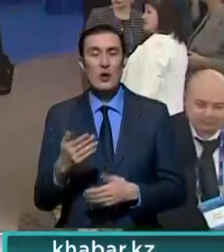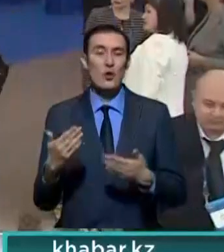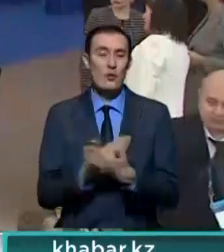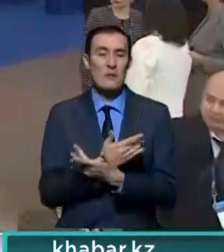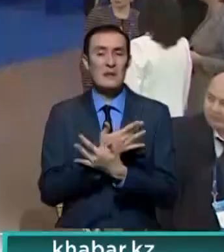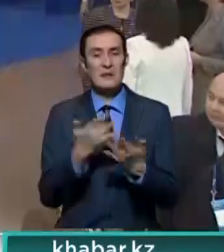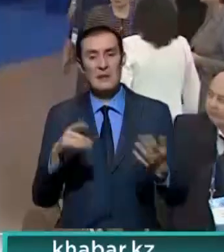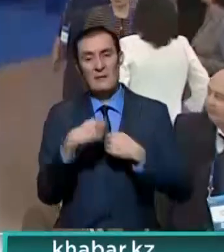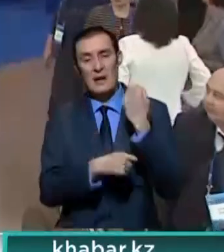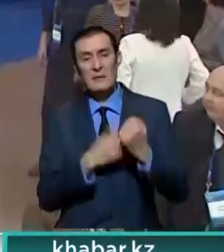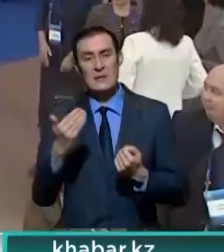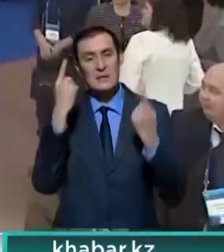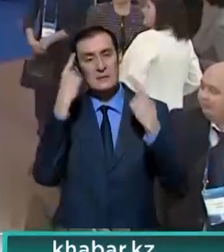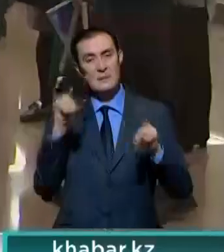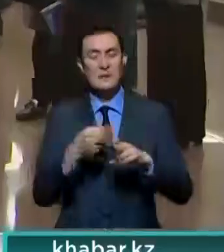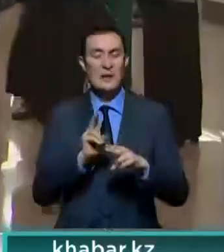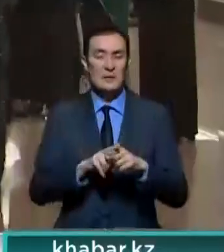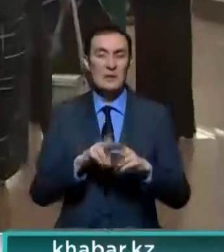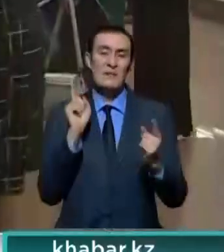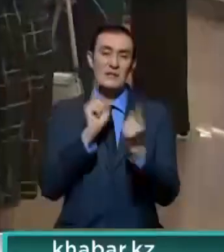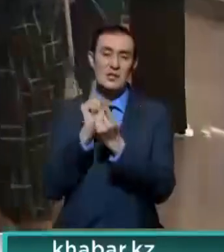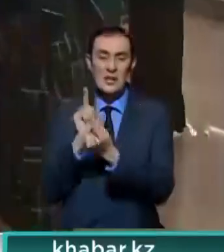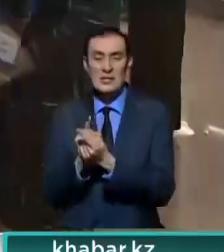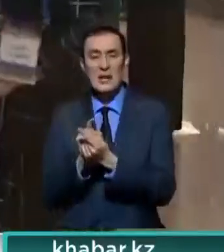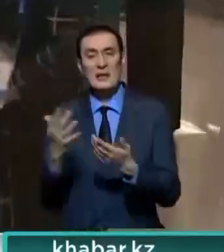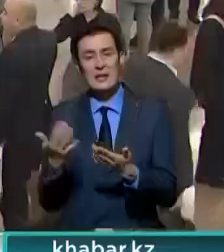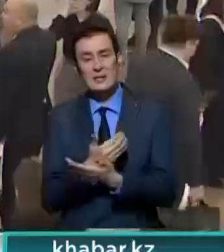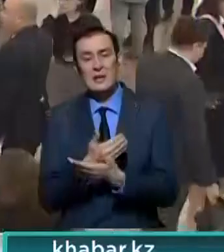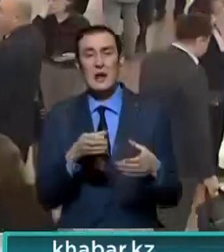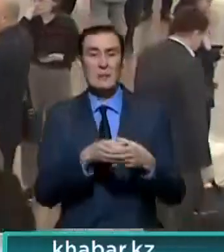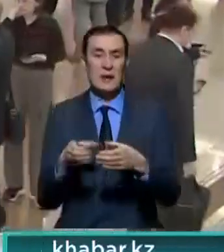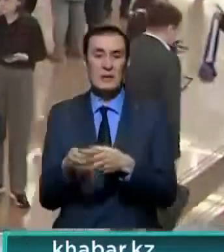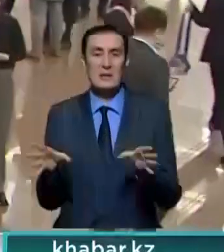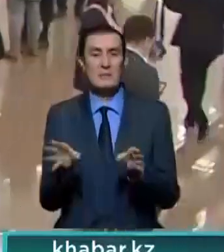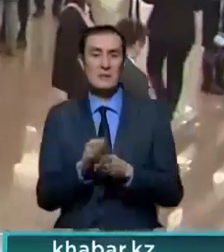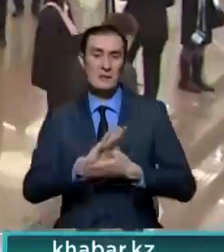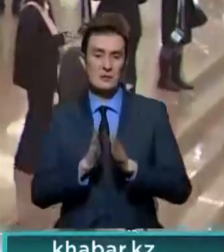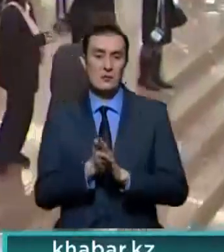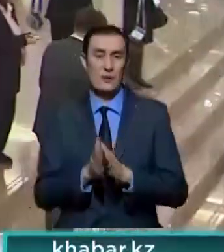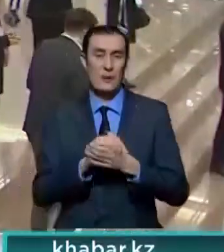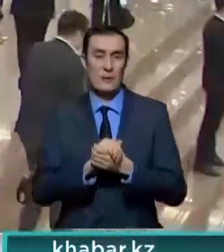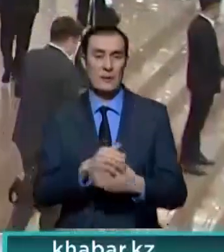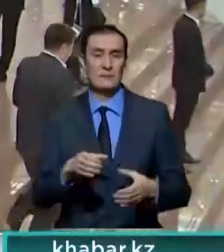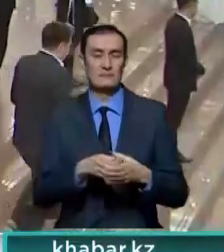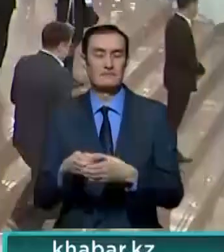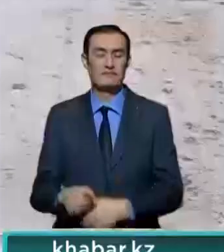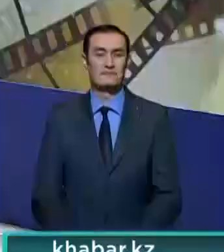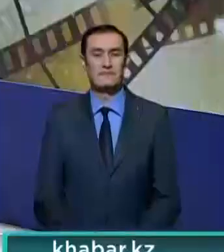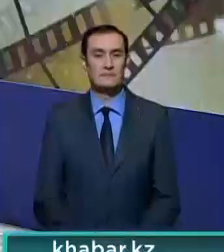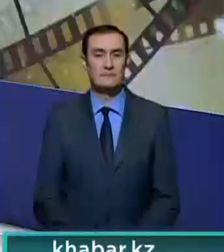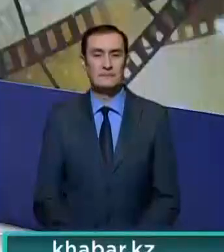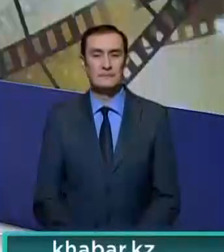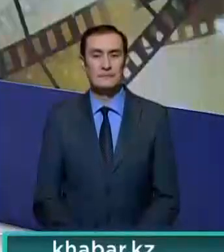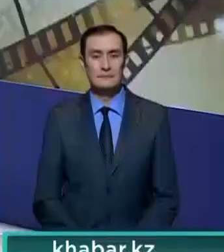новыми продуктами и их создателями, провести встречи, найти поставщиков и партнеров. Гафуали, Сержан Жумабаев.